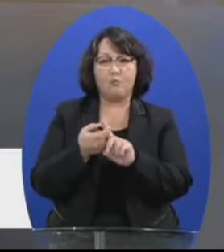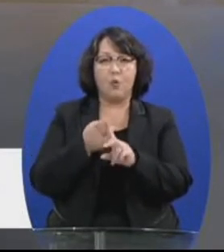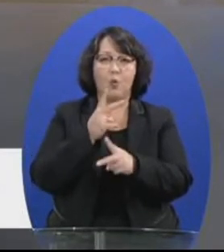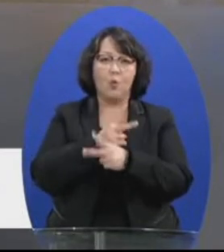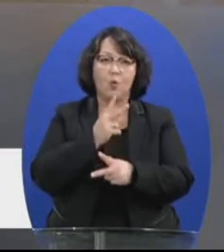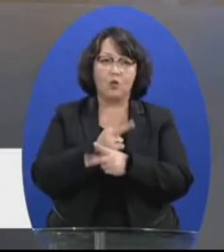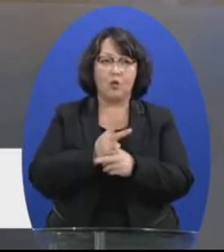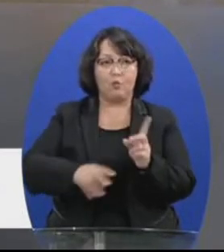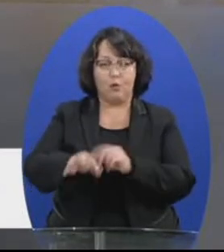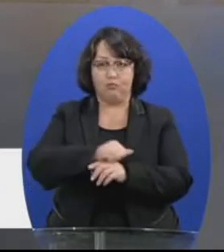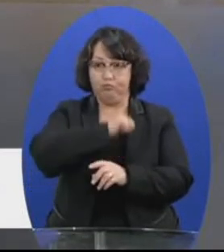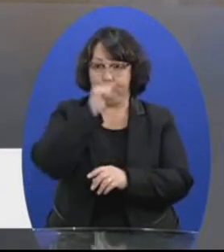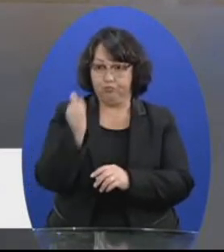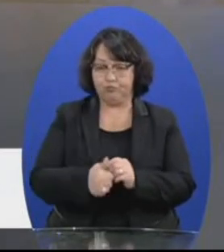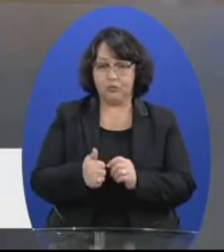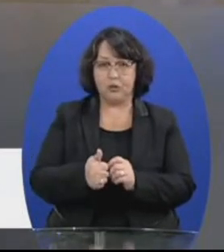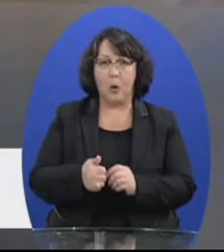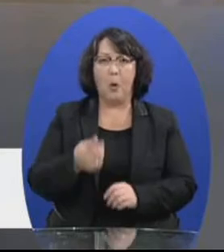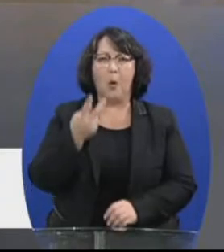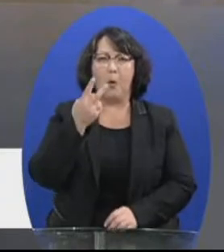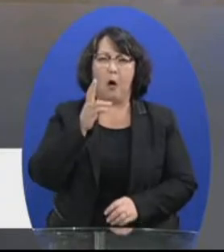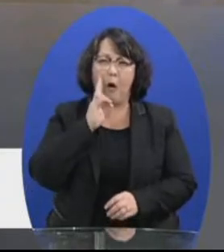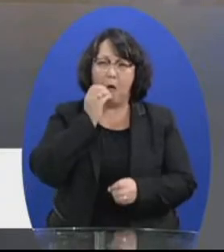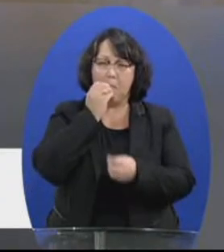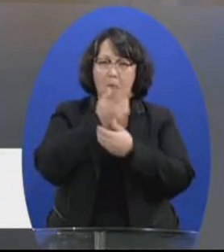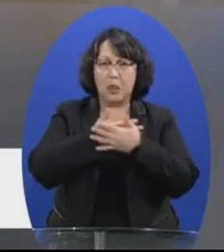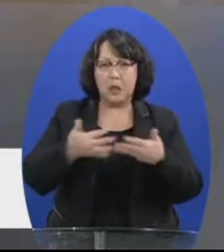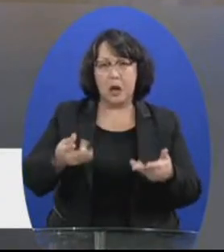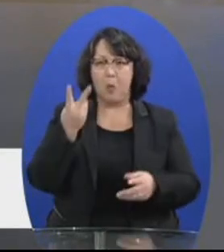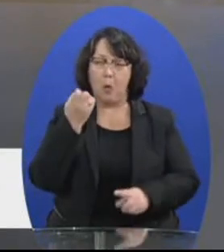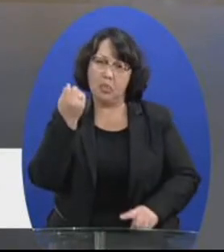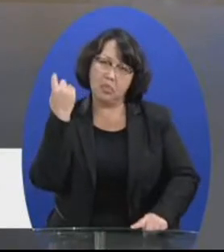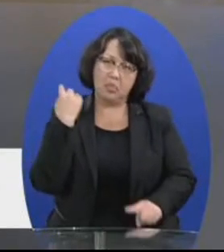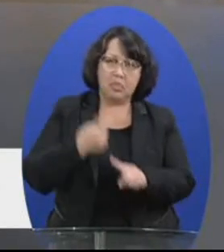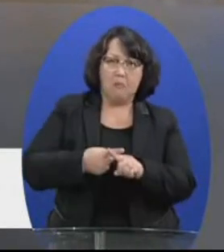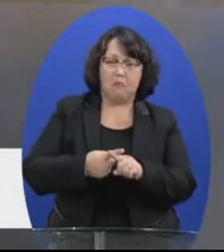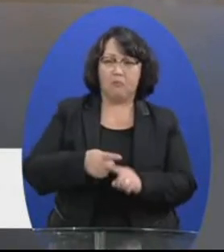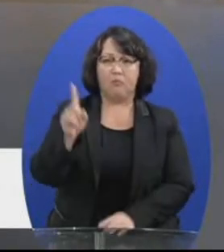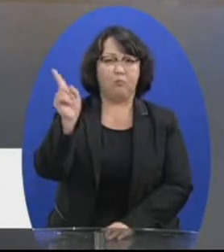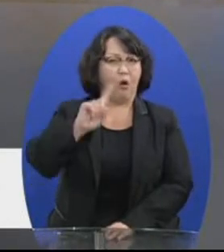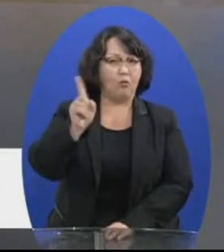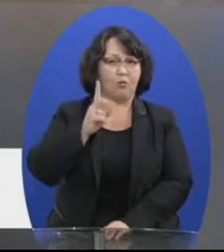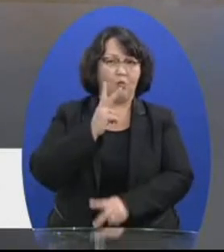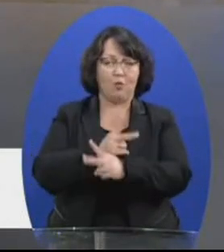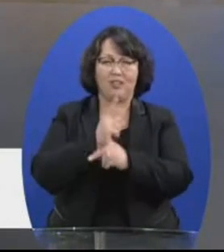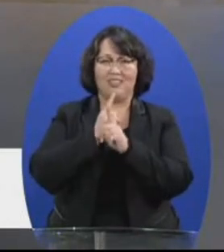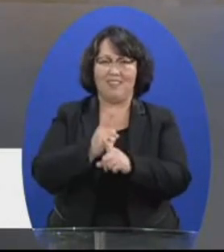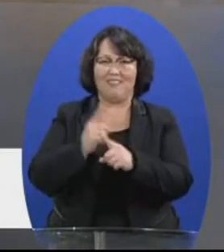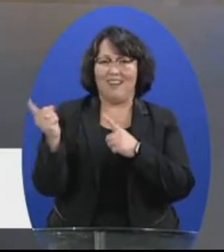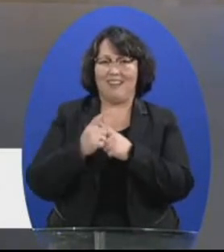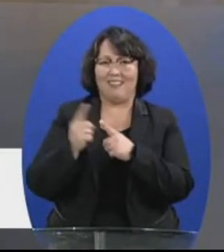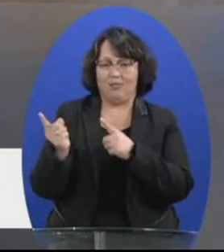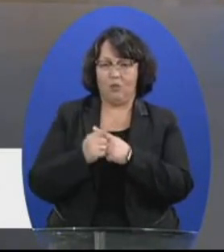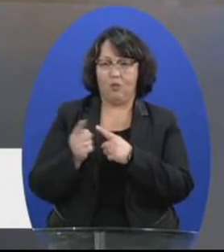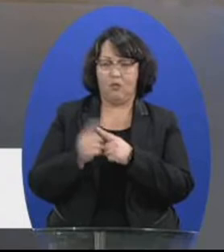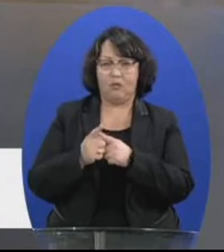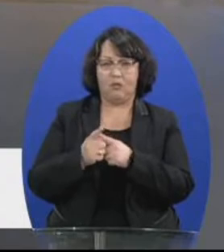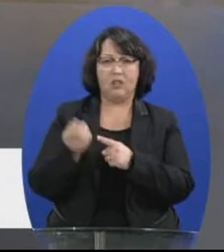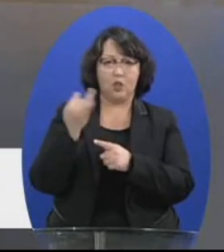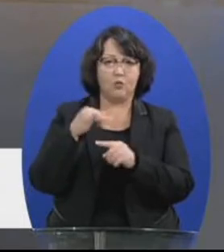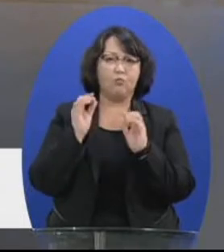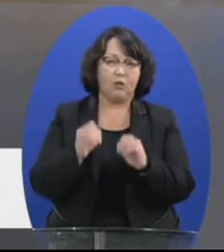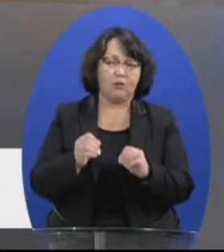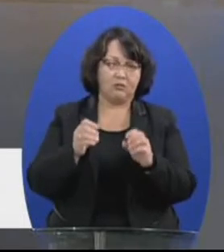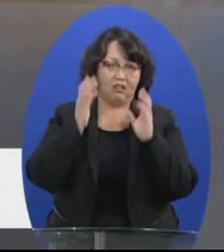холбогдох хууль эргэцүү орчин бүрдсэн учраас зохиомлоор үн нэмдэг энэ асуудал бол байх хуулийн өрөөнд бол одоо байхгүй ма гэсэн